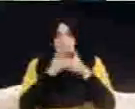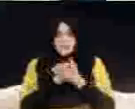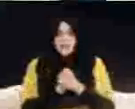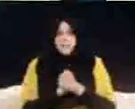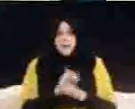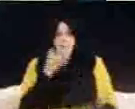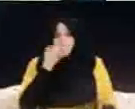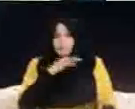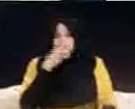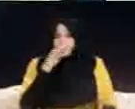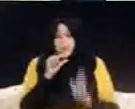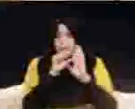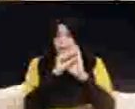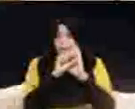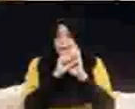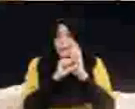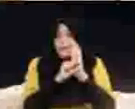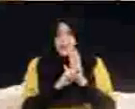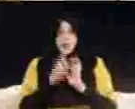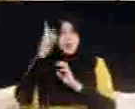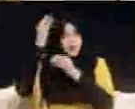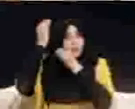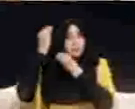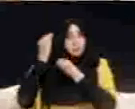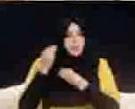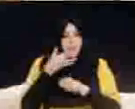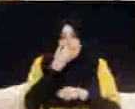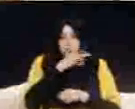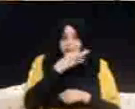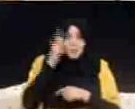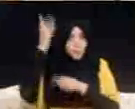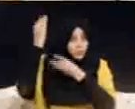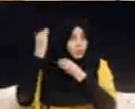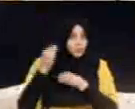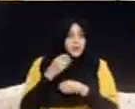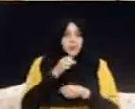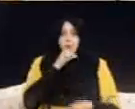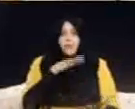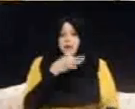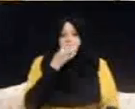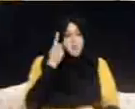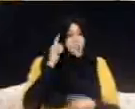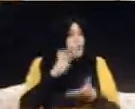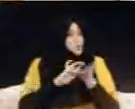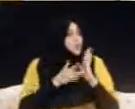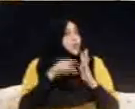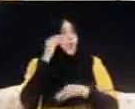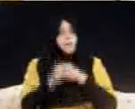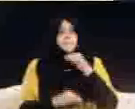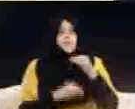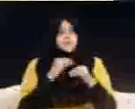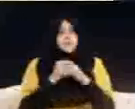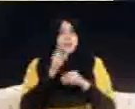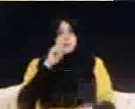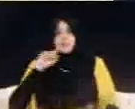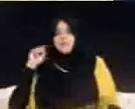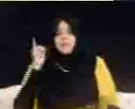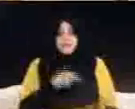هذه الآيات التي تتنزل عليه للناس جميعا طبقا للأمر